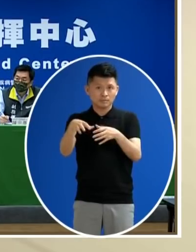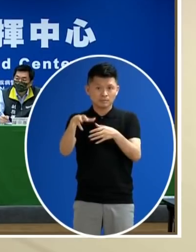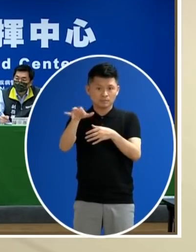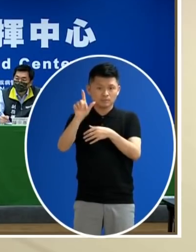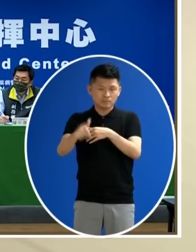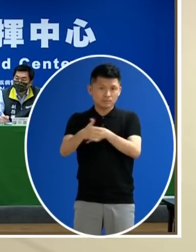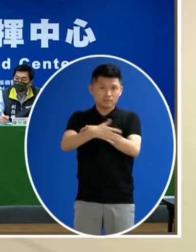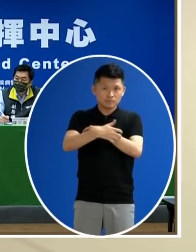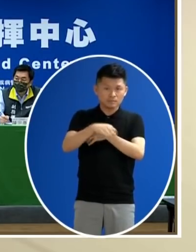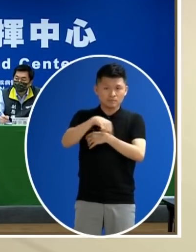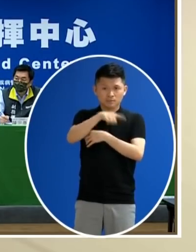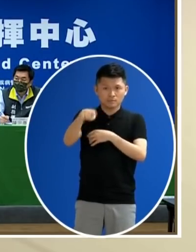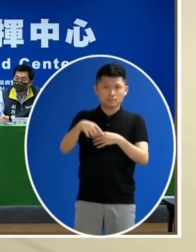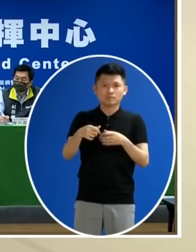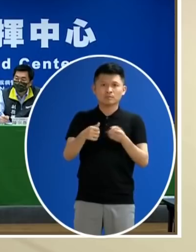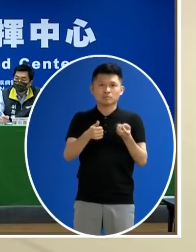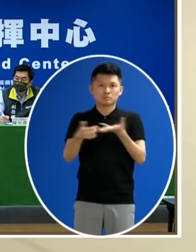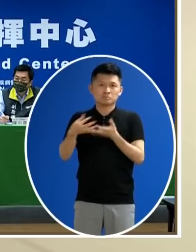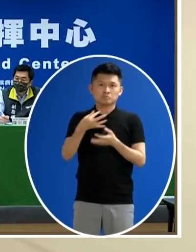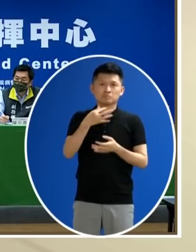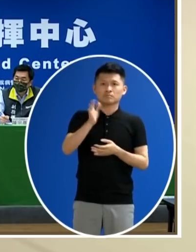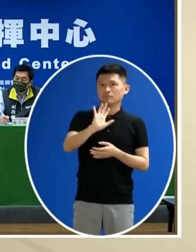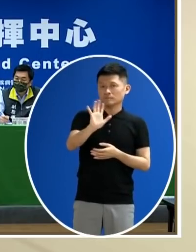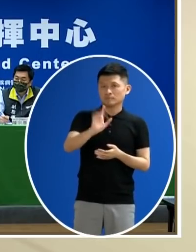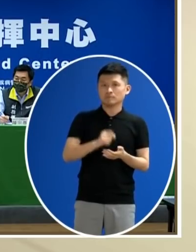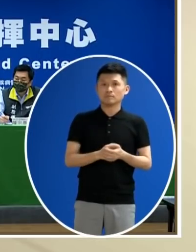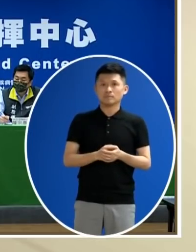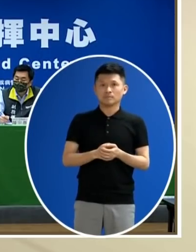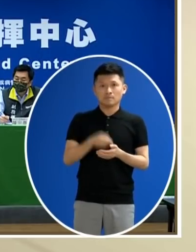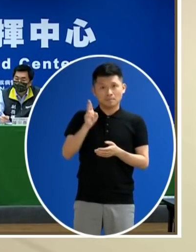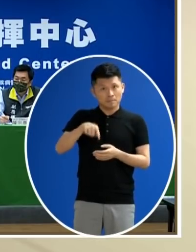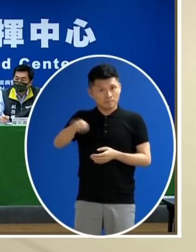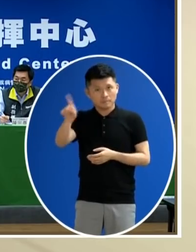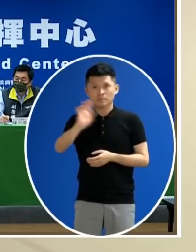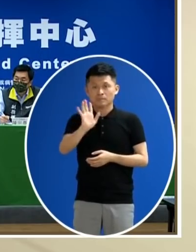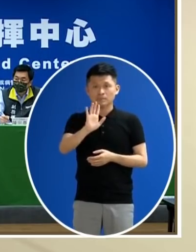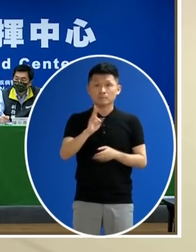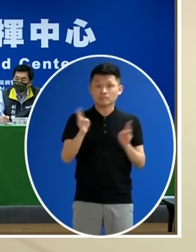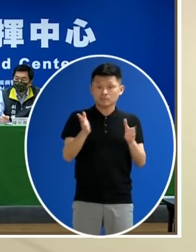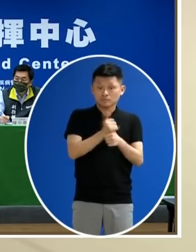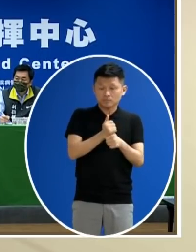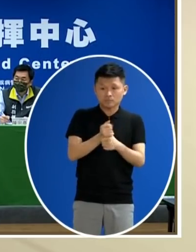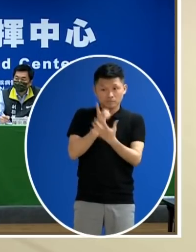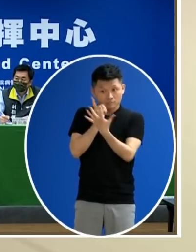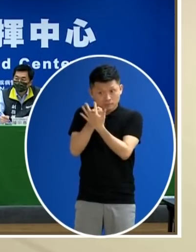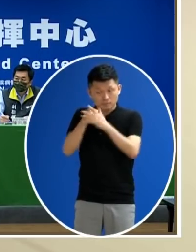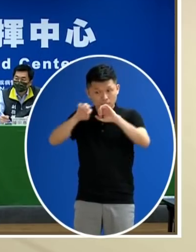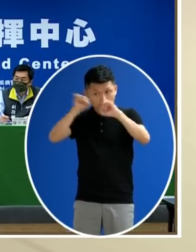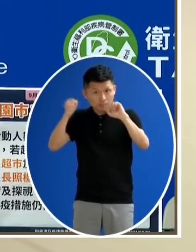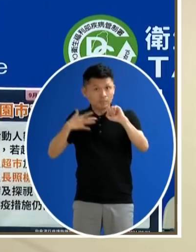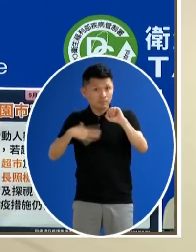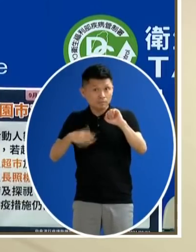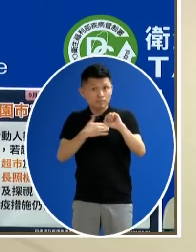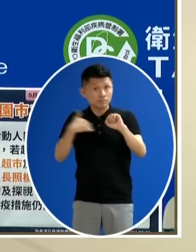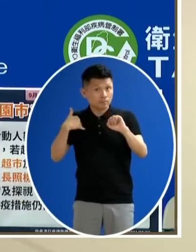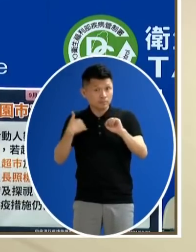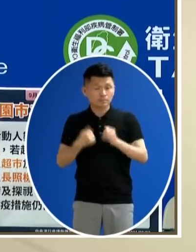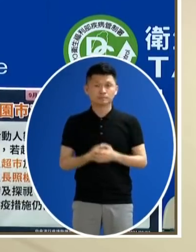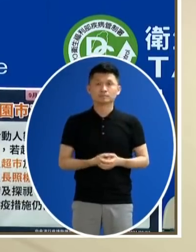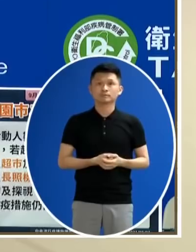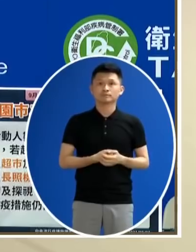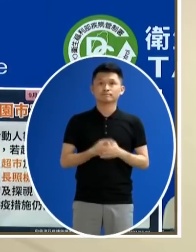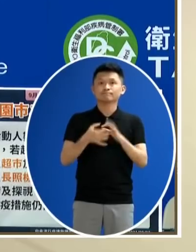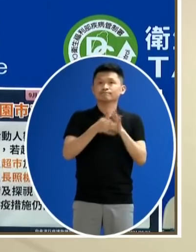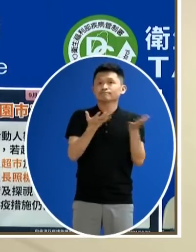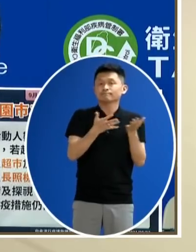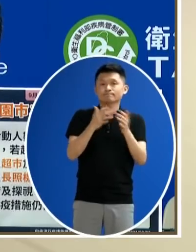不要再次派飞跟执勤。不晓得这部分指挥中心是否有办法进一步了解跟介入呢？谢谢。 有相关的我们